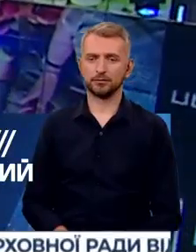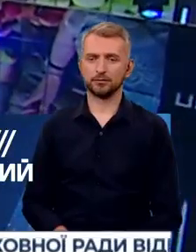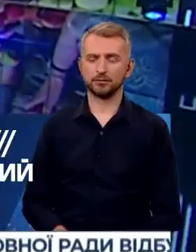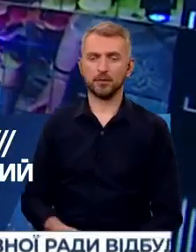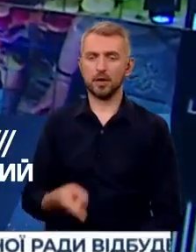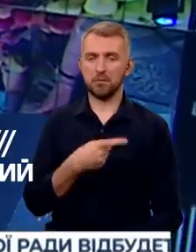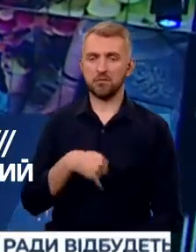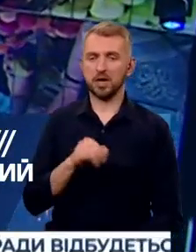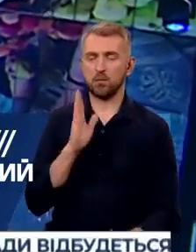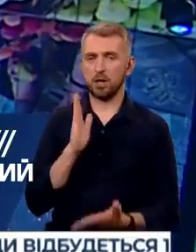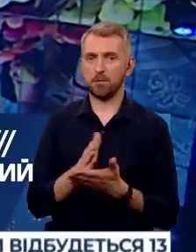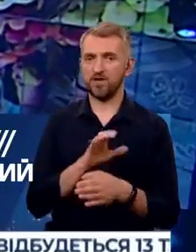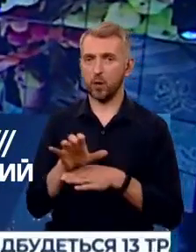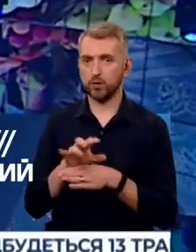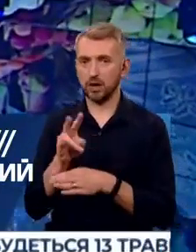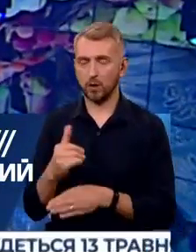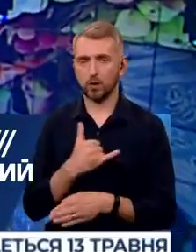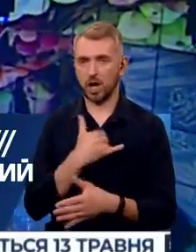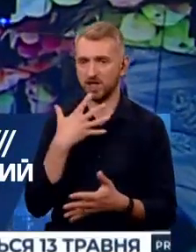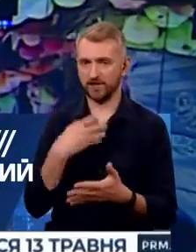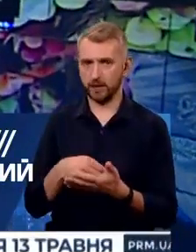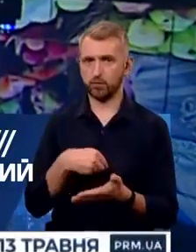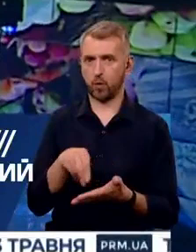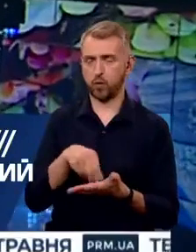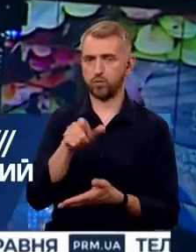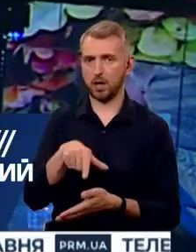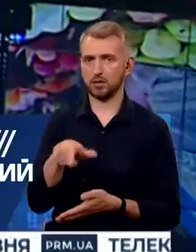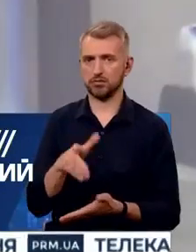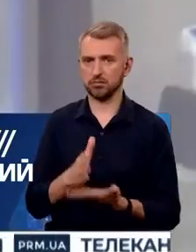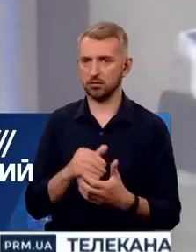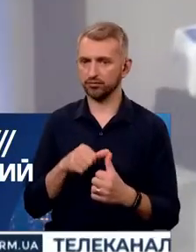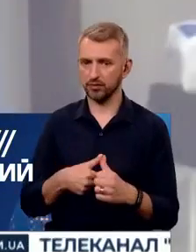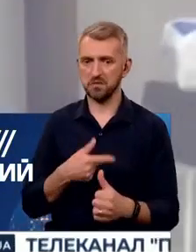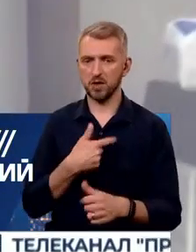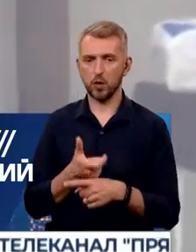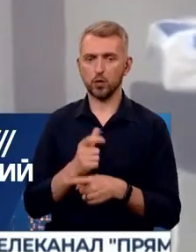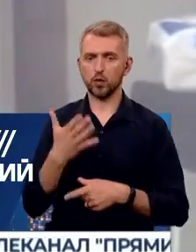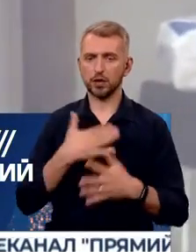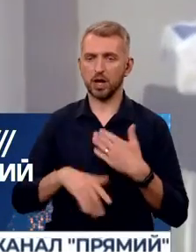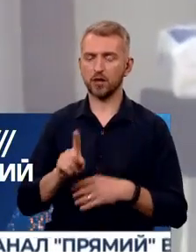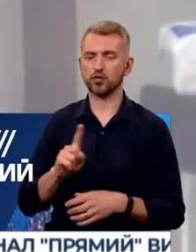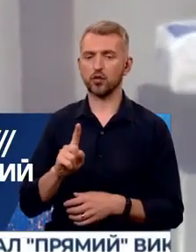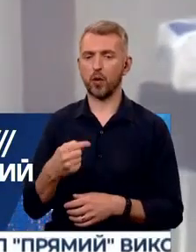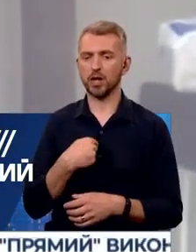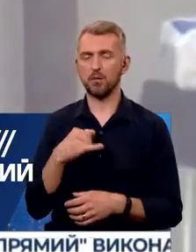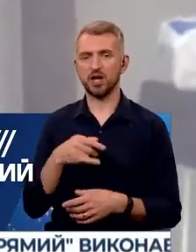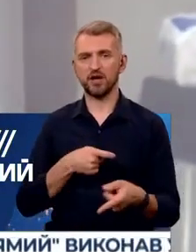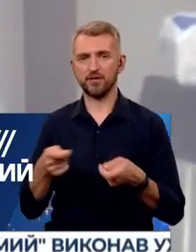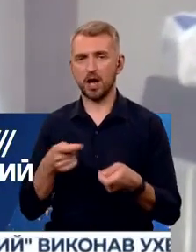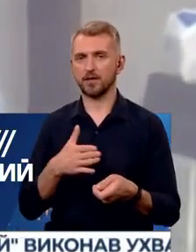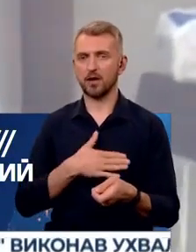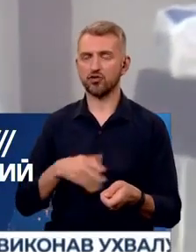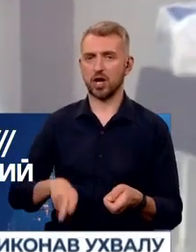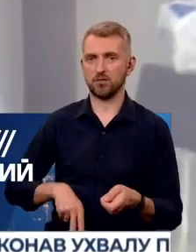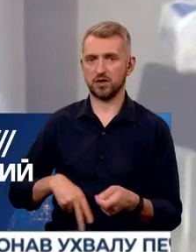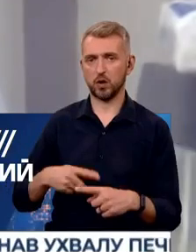і прямі виробники, і в нас свій покупець, і ми дуже раді, що нам і влада, і наша адміністрація